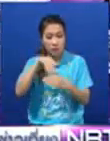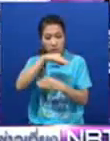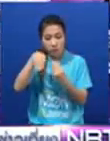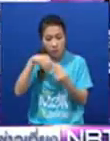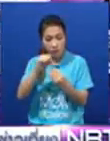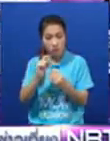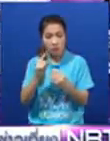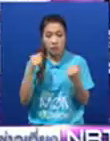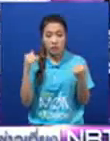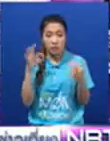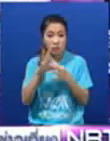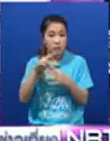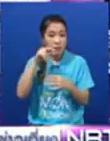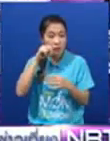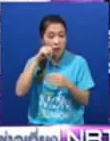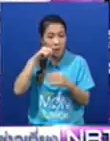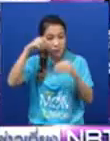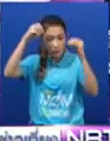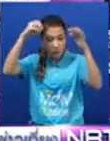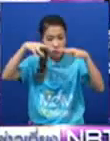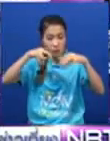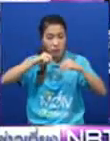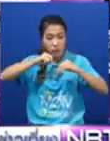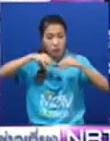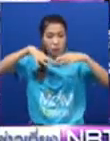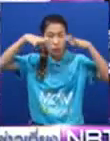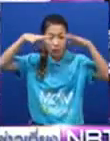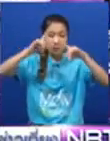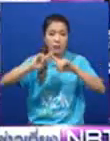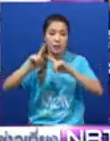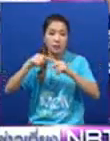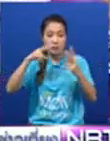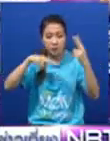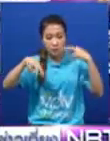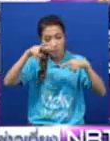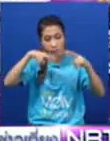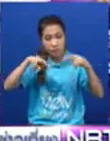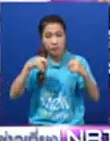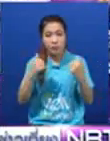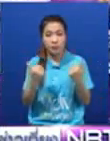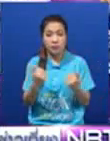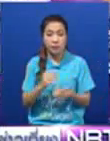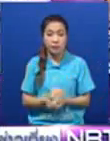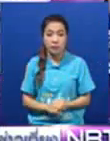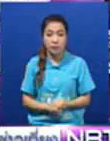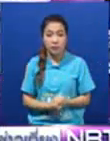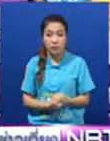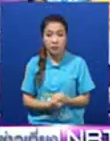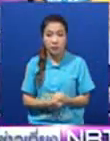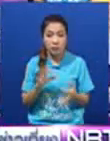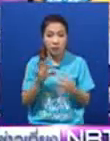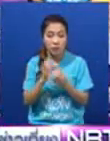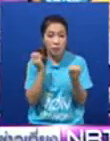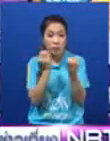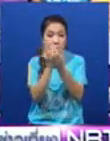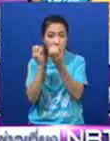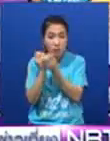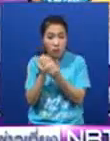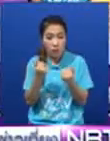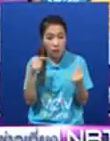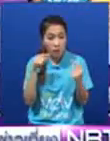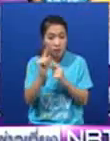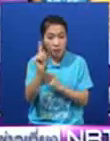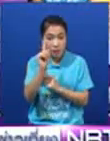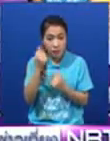ติดตามสถานการณ์น้ำท่วมในพื้นที่ภาคเหนือและภาคตะวันออกเฉียงเหนือรวมถึงการช่วยเหลือผู้ที่ได้รับผลกระทบจากภัยแล้งด้วยนะ